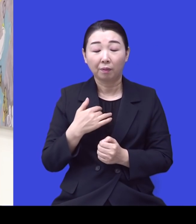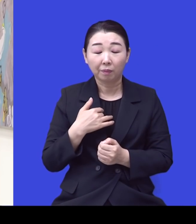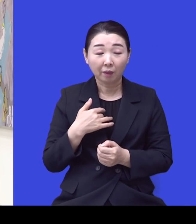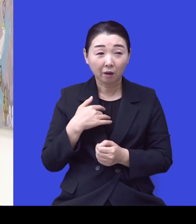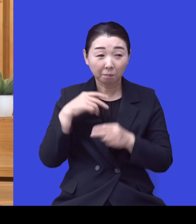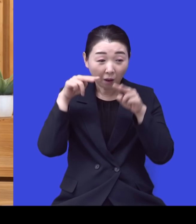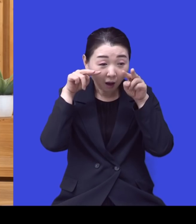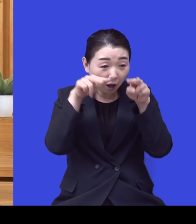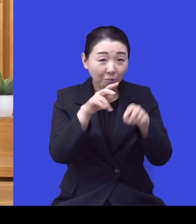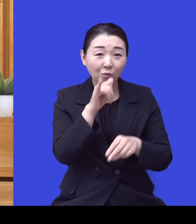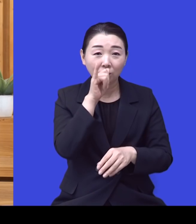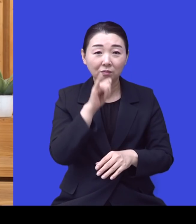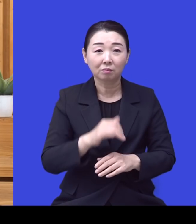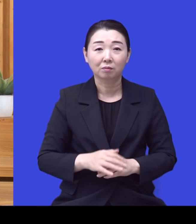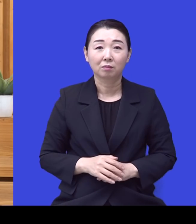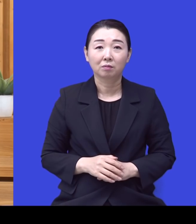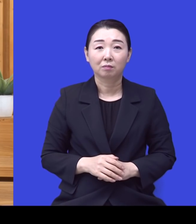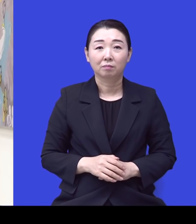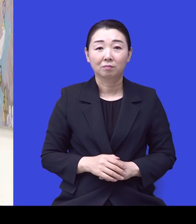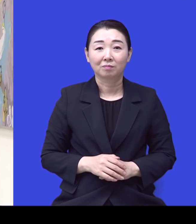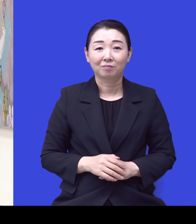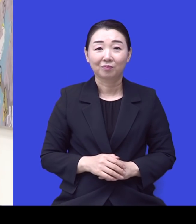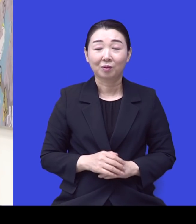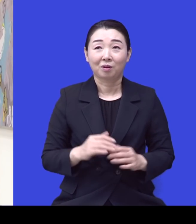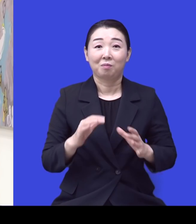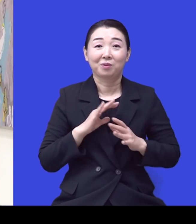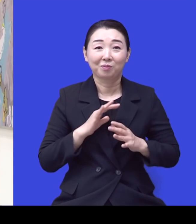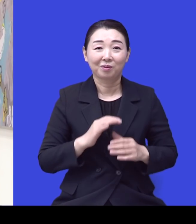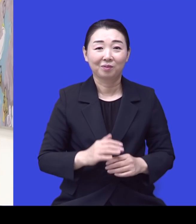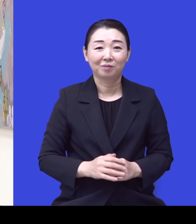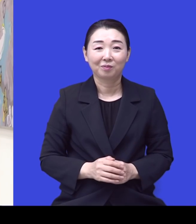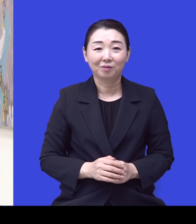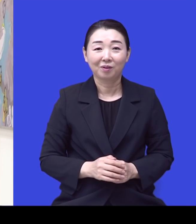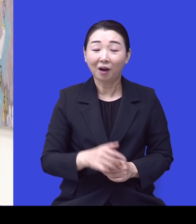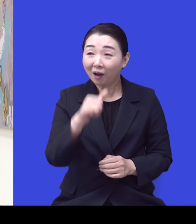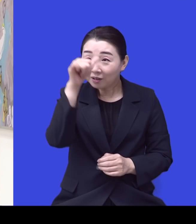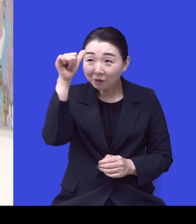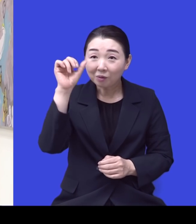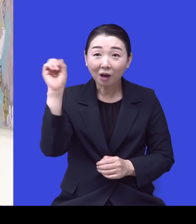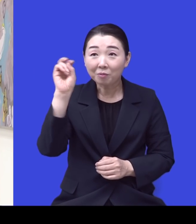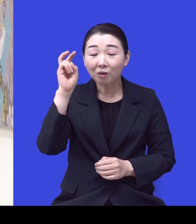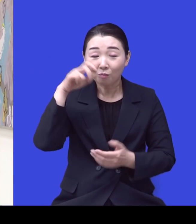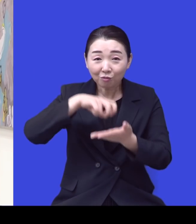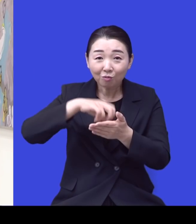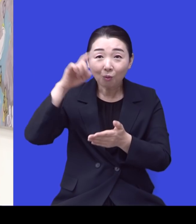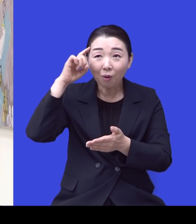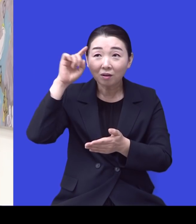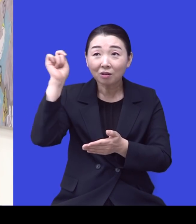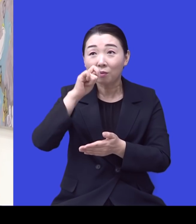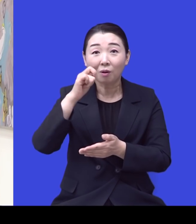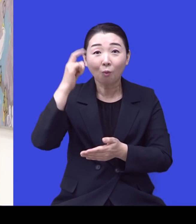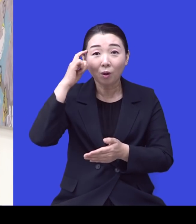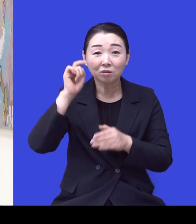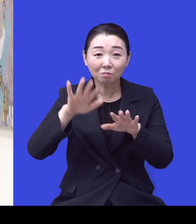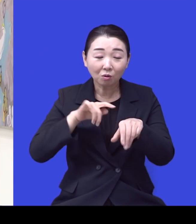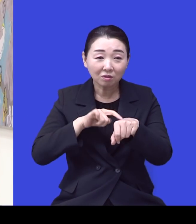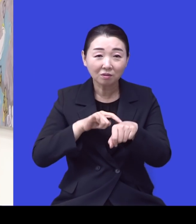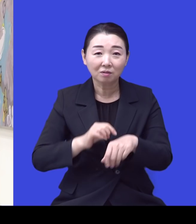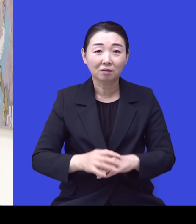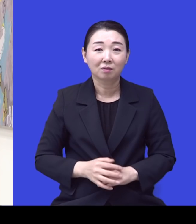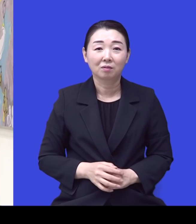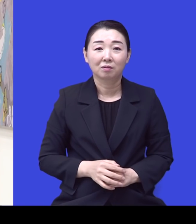많이 쳐다보고 있는 거예요. 예, 예. 그래서 제가 너무 깜짝 놀라서 네. 아니 장로님 갑자기 왜 그러세요 새벽에 지금 몇 시인데 이러세요